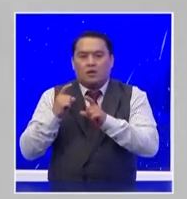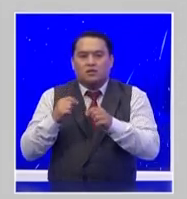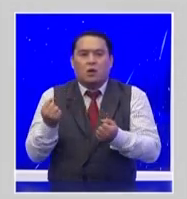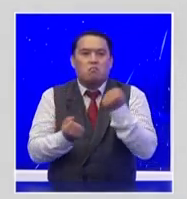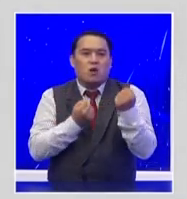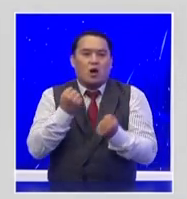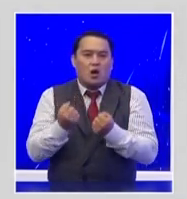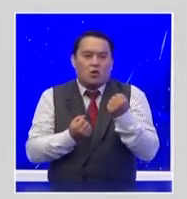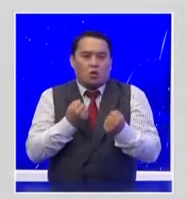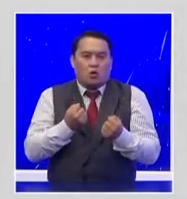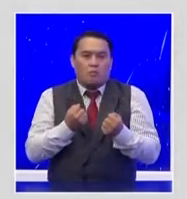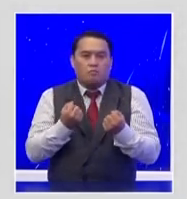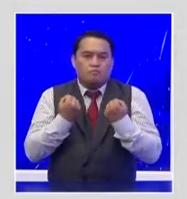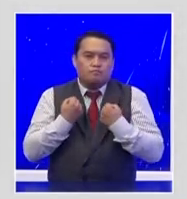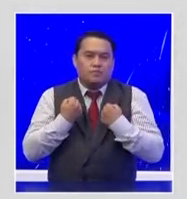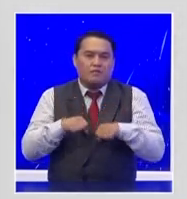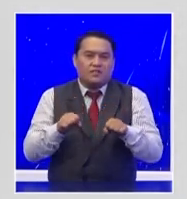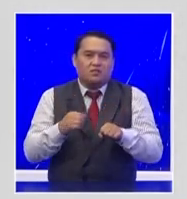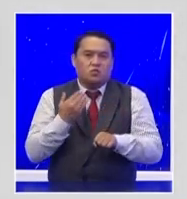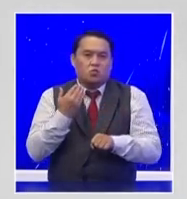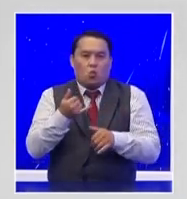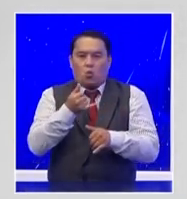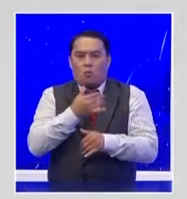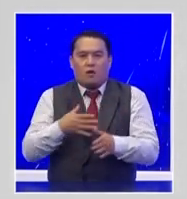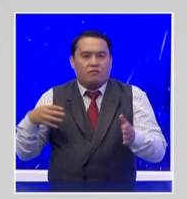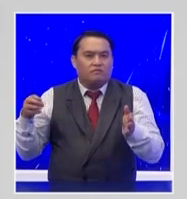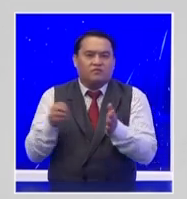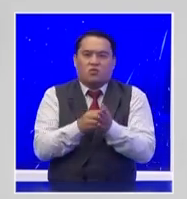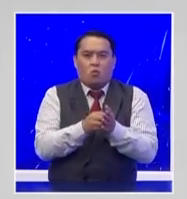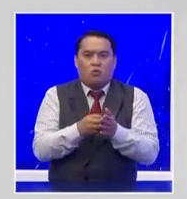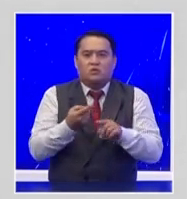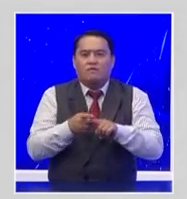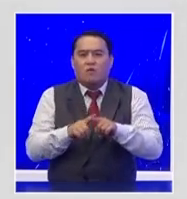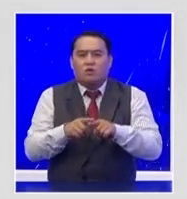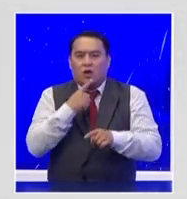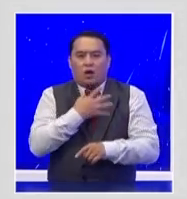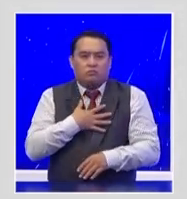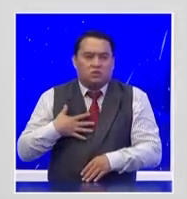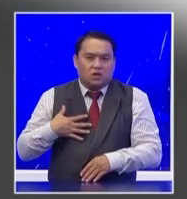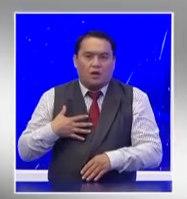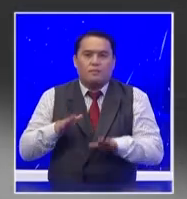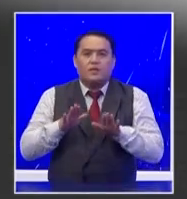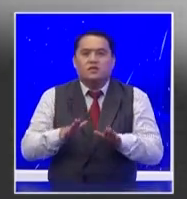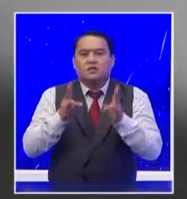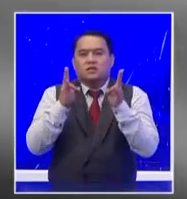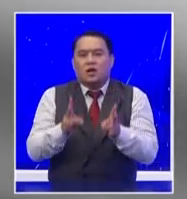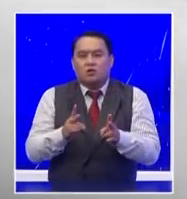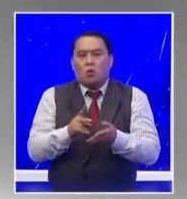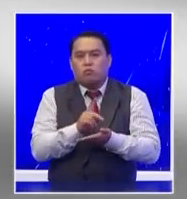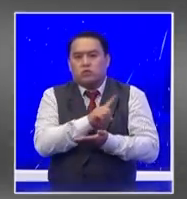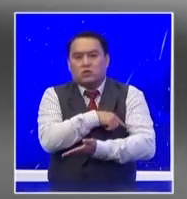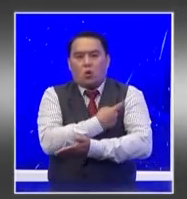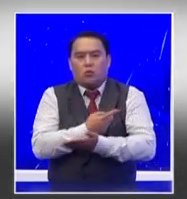легковушка. Водителю Hyundai повезло меньше. Он также въехал в животных, при этом сам пострадал. С места аварии его забрали в